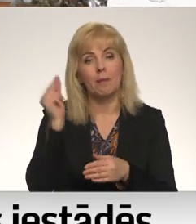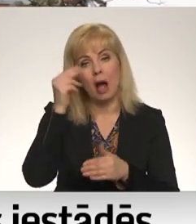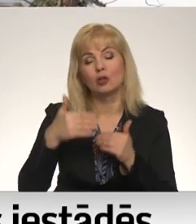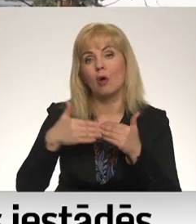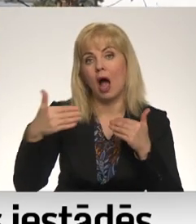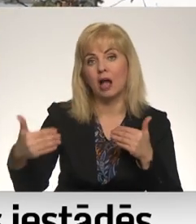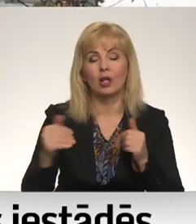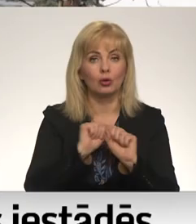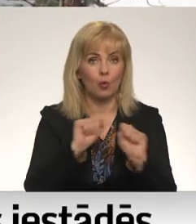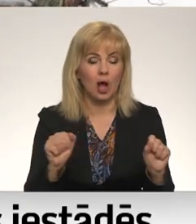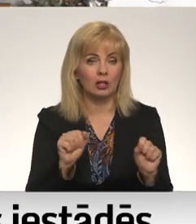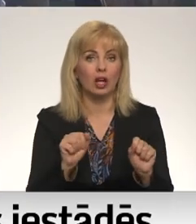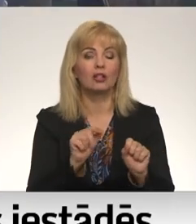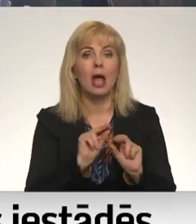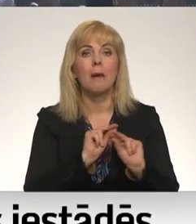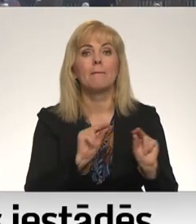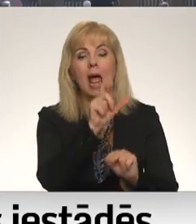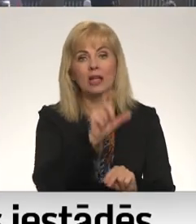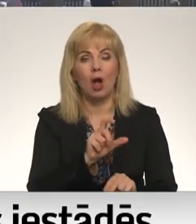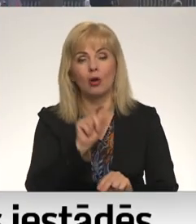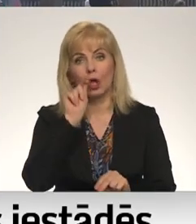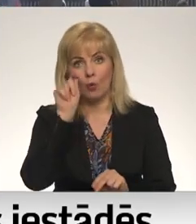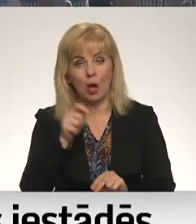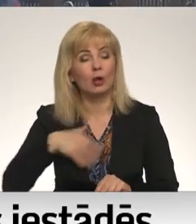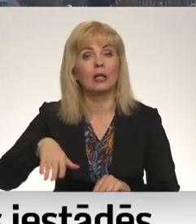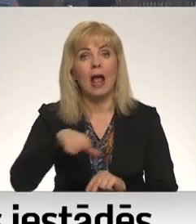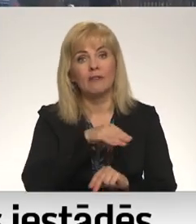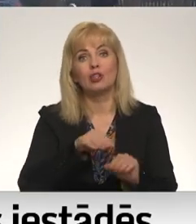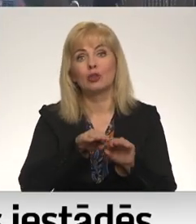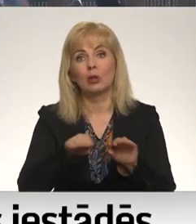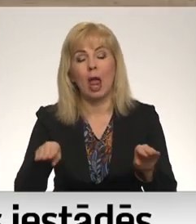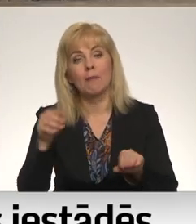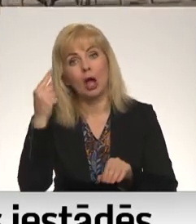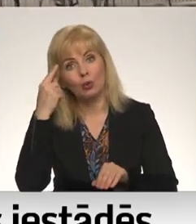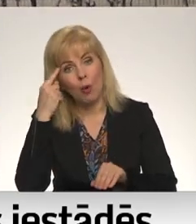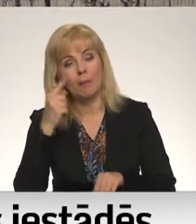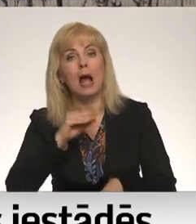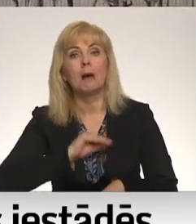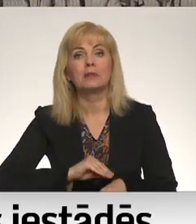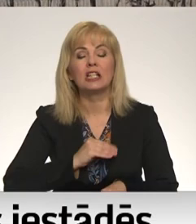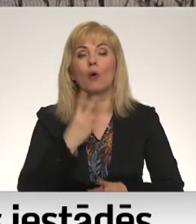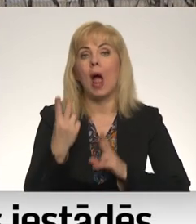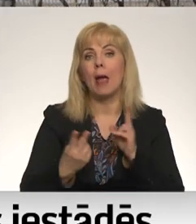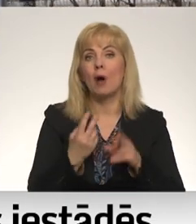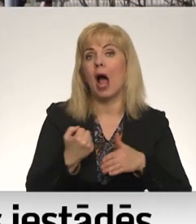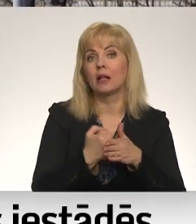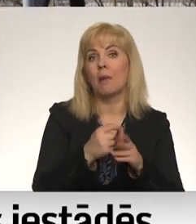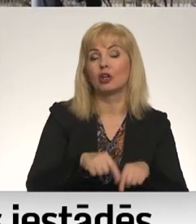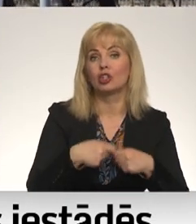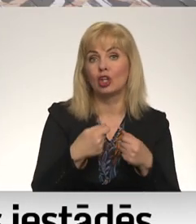ko nodrošina pedagogi no Ukrainas. Taču būtiski, ka visos līmeņos tiek domāts arī par psihoemocionālā atbalsta